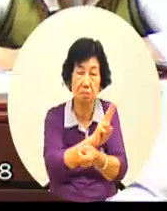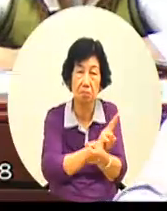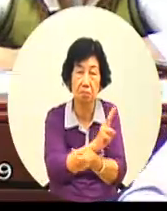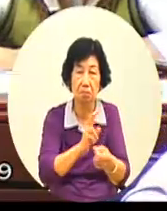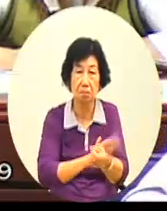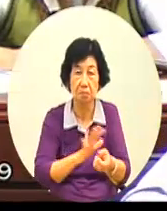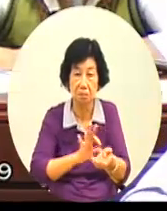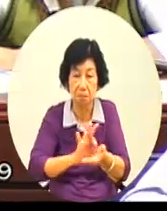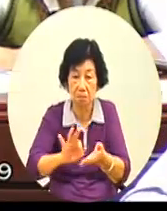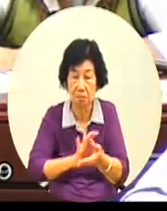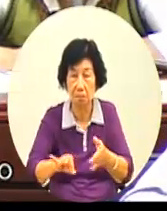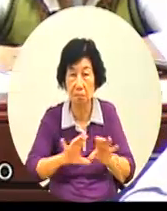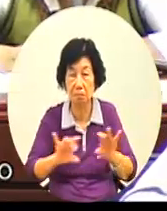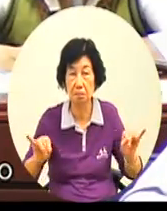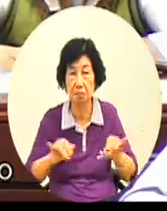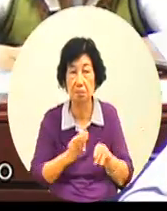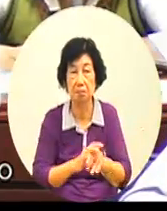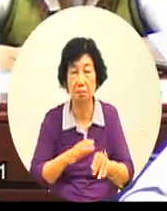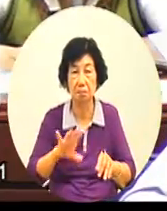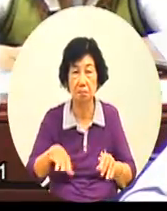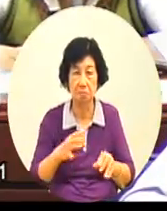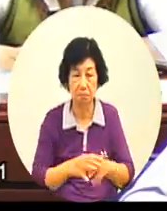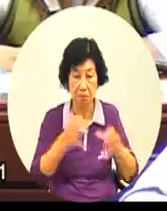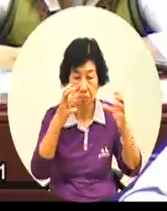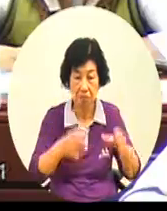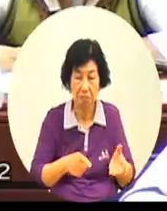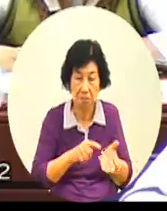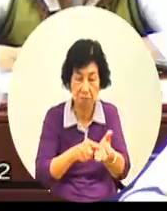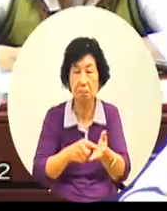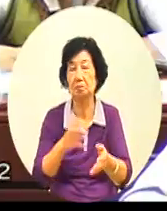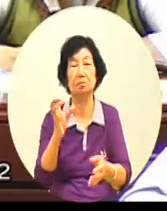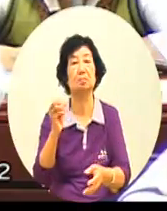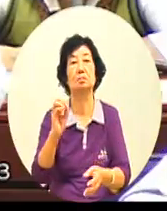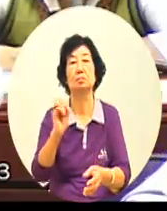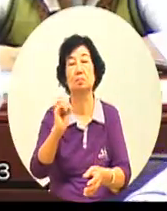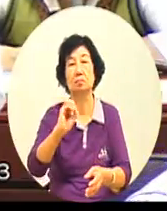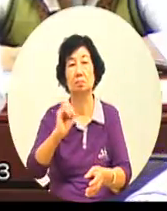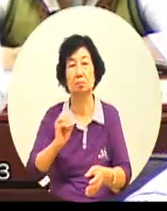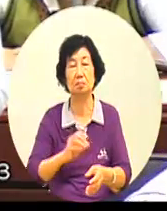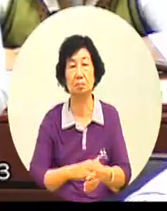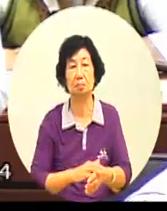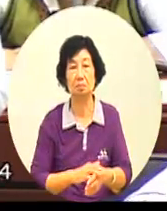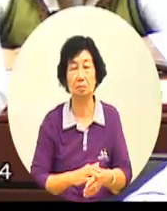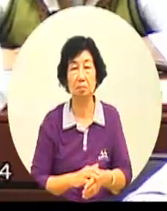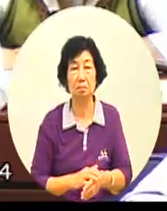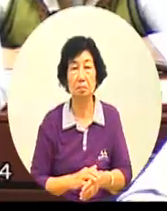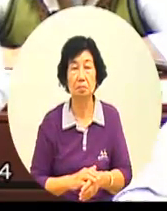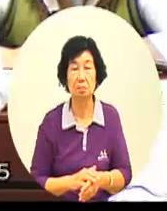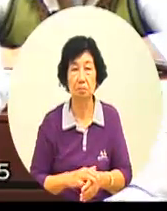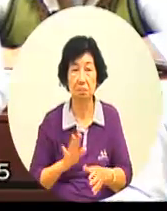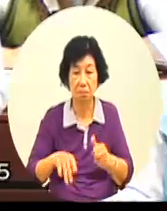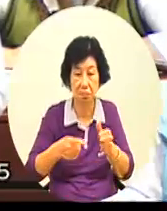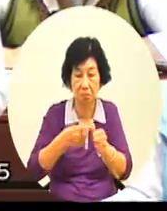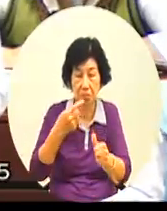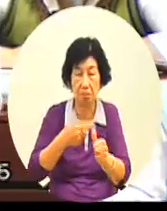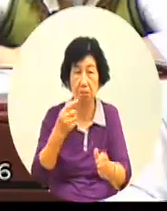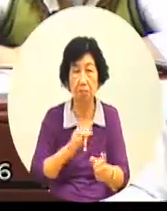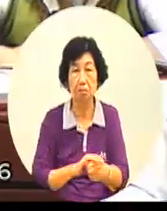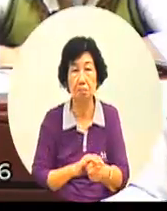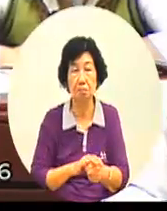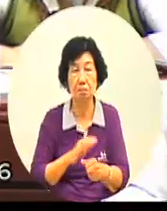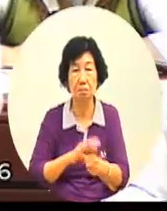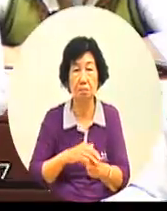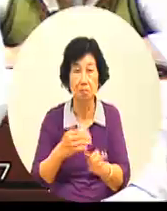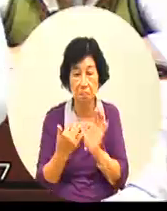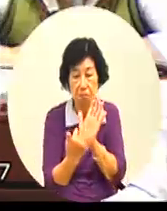有申请建造。当然我们严明会现在委托新工处养工处在执行的时候，必须要先取得避难屋的